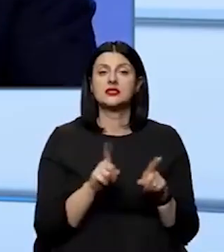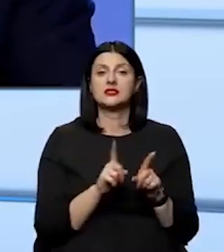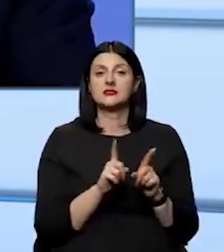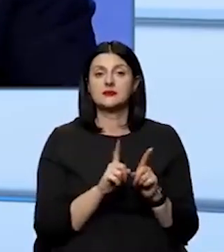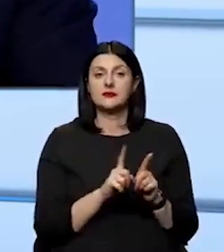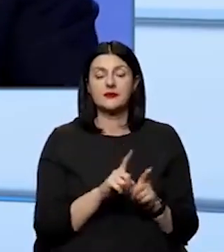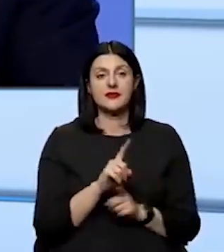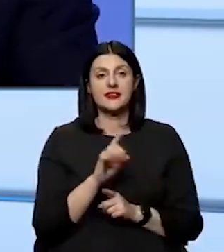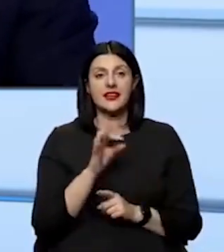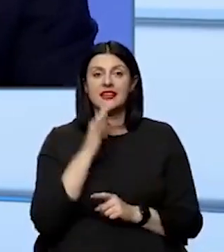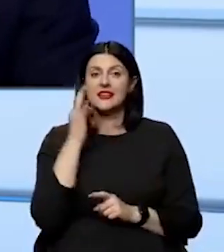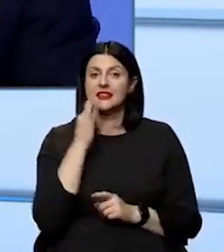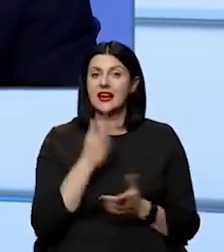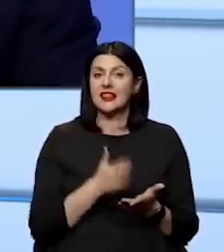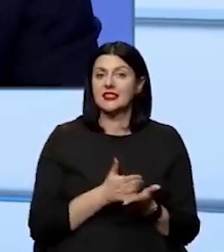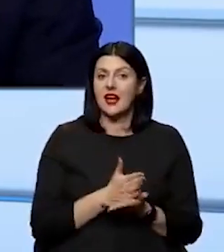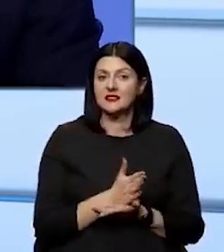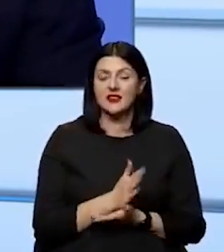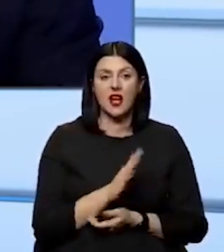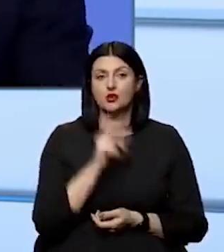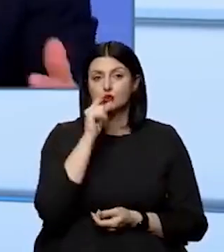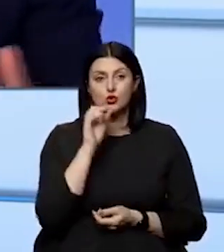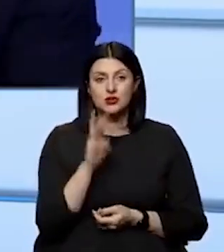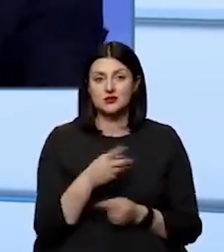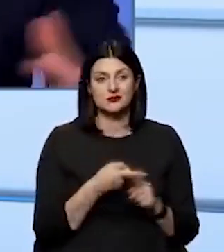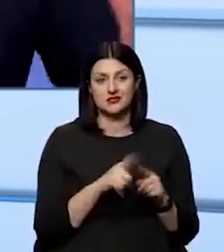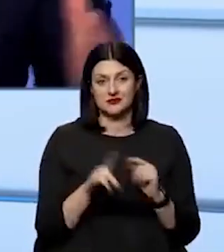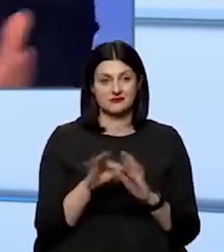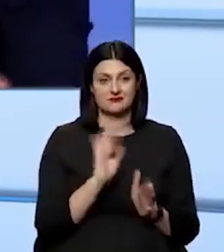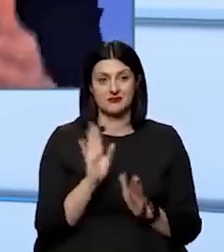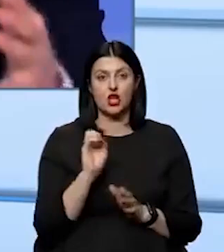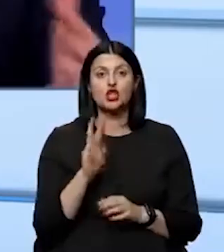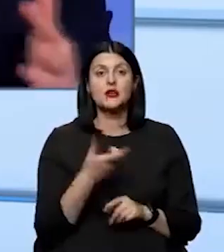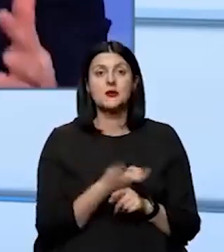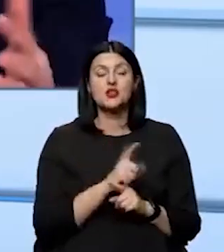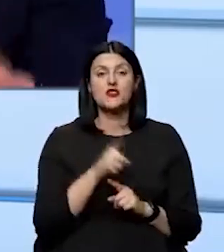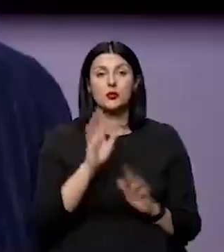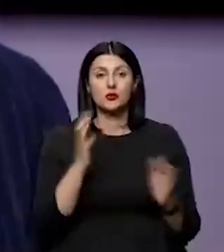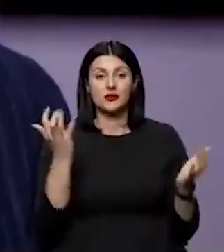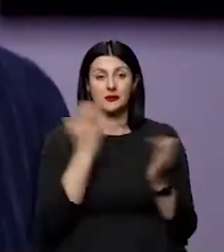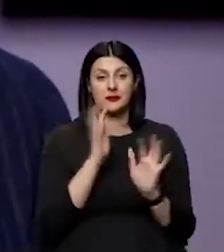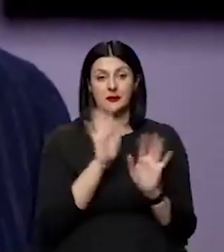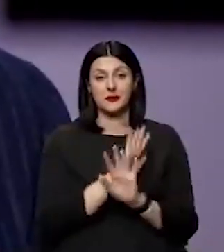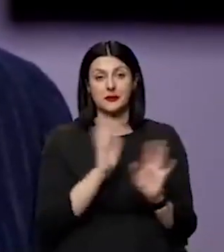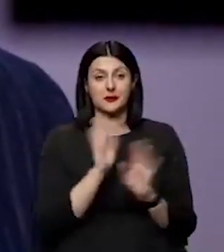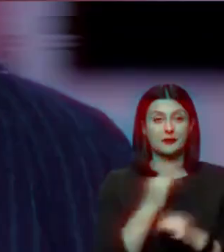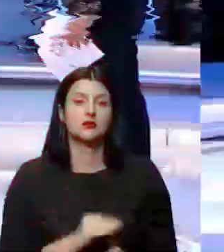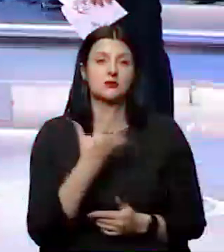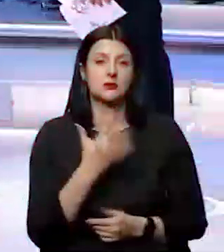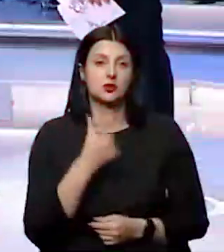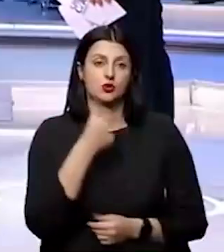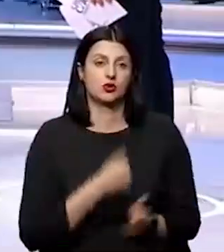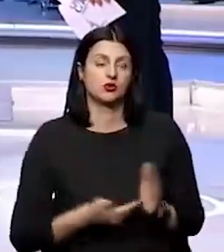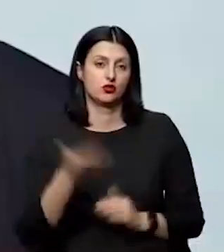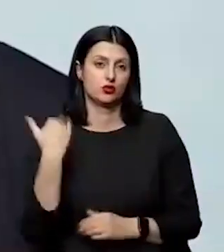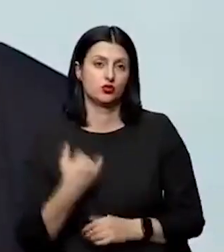знаєте, хитра тактика, але з Путіном воно не пройде. Чим більше ви будете старатися завуальовано розмовляти з Путіним, чим швидше він вас переграє.